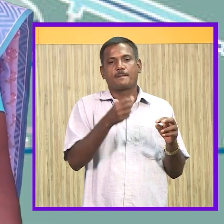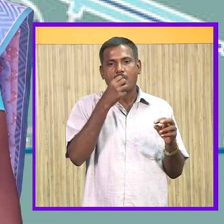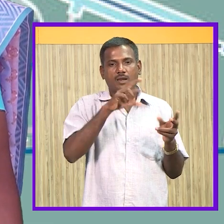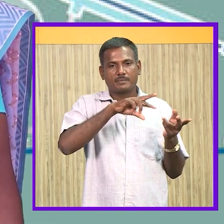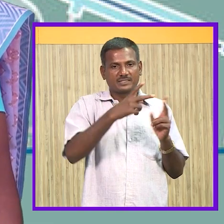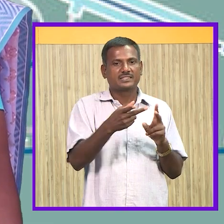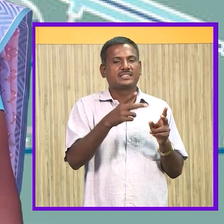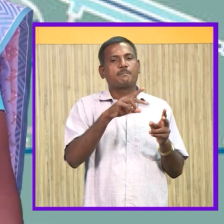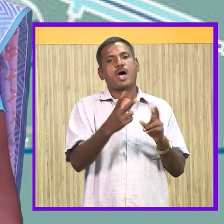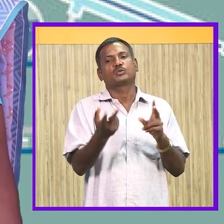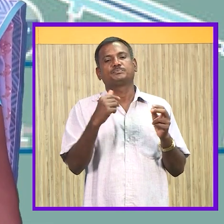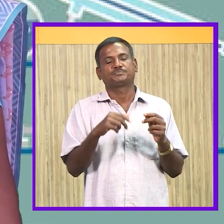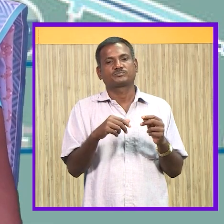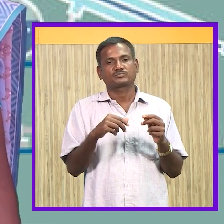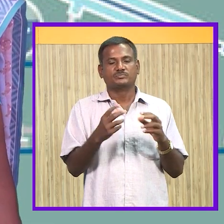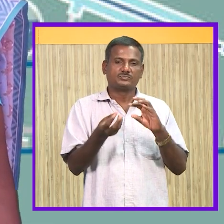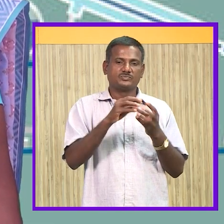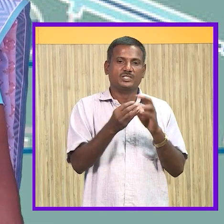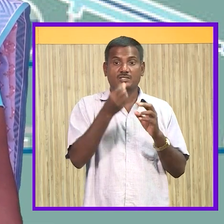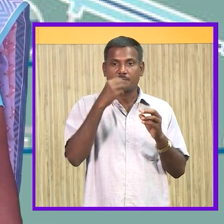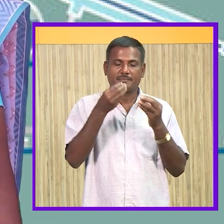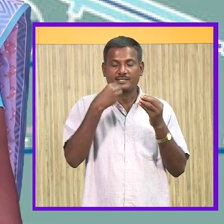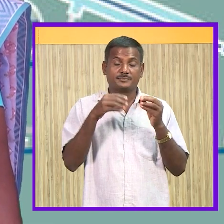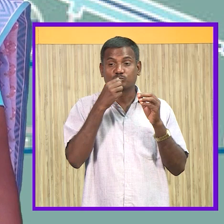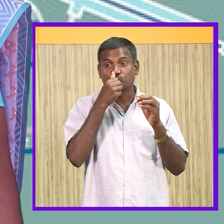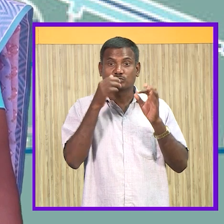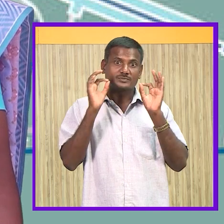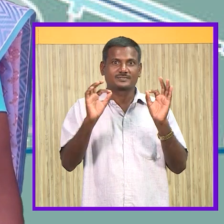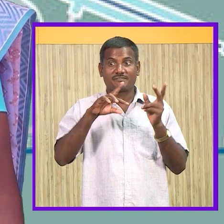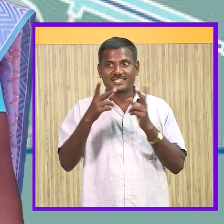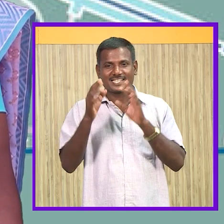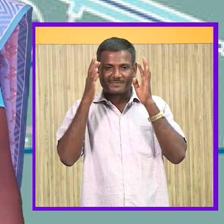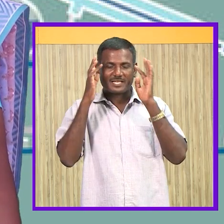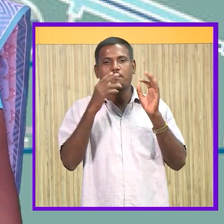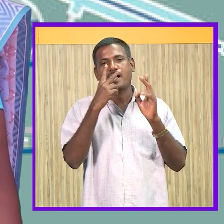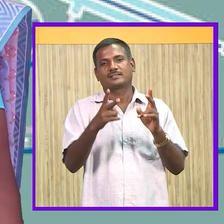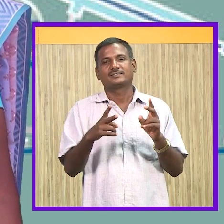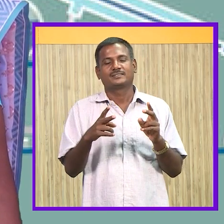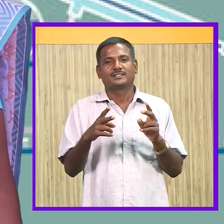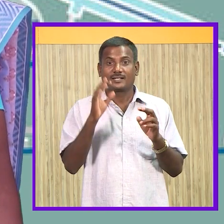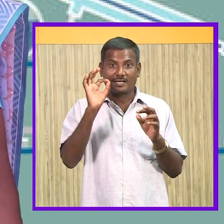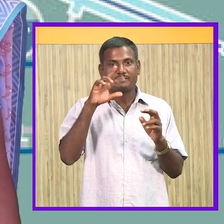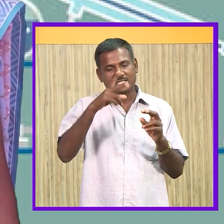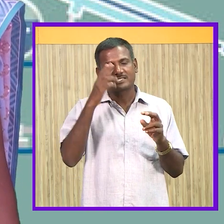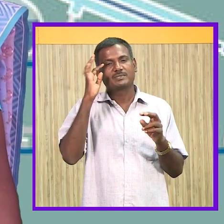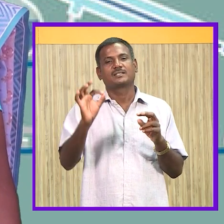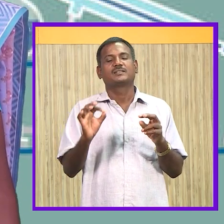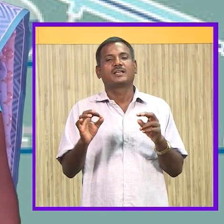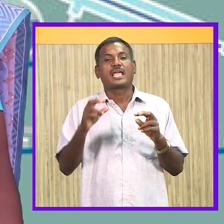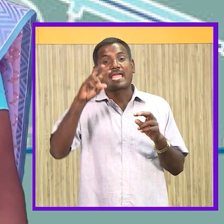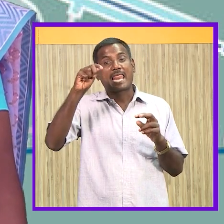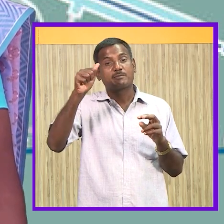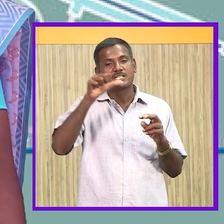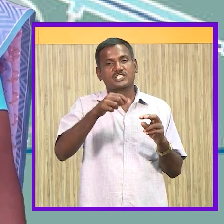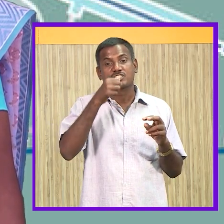பாலும் என்ன செய்யும், தயிராக மாறும். ரெண்டையும் சாப்பிட்டு பாருங்க, டேஸ்ட்ல ஏதாவது வித்தியாசம் தெரியுதான்னு பாருங்க. கண்டிப்பாக வித்தியாசம் தெரியும்.